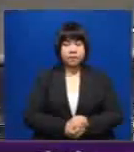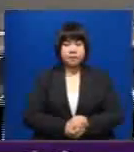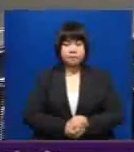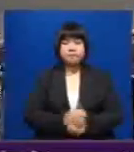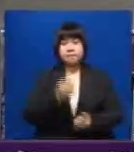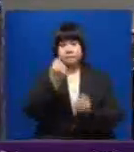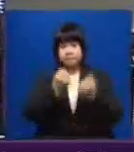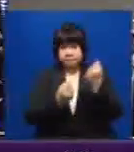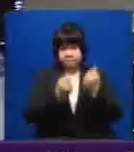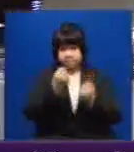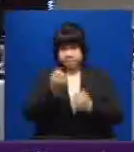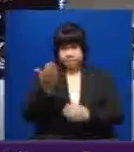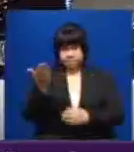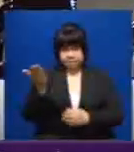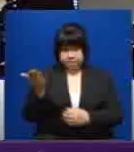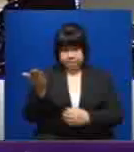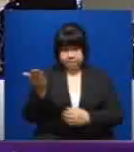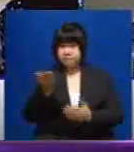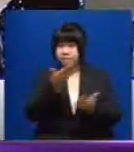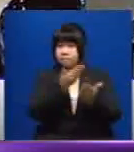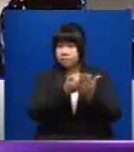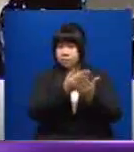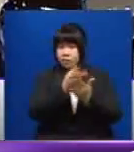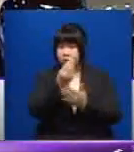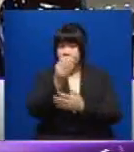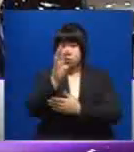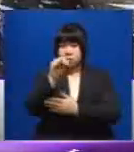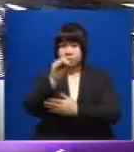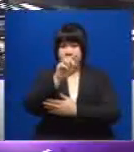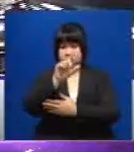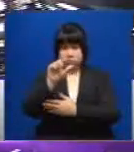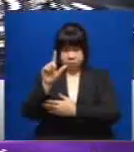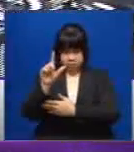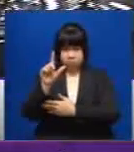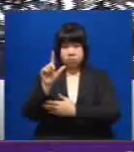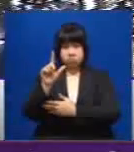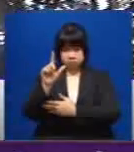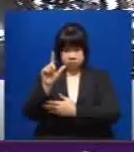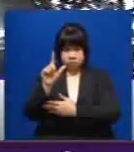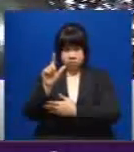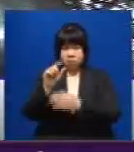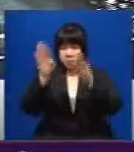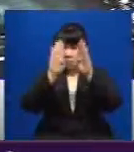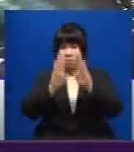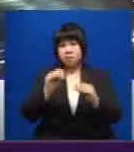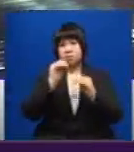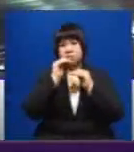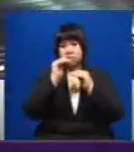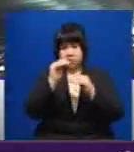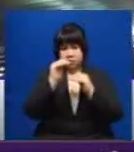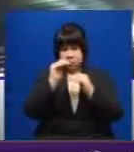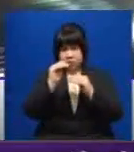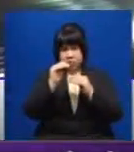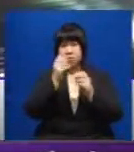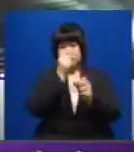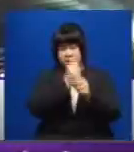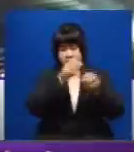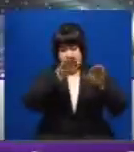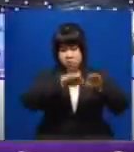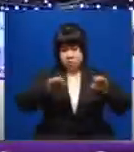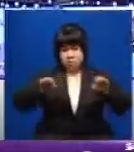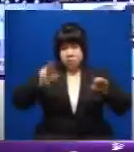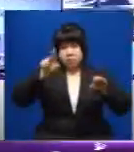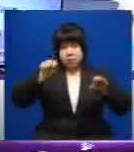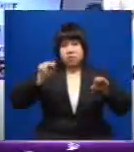รถยนต์โรลส์รอยคันนี้มีราคาสูงถึง40ล้านบาทเป็นรุ่นลิมิเต็ดอีดิชั่นที่ผลิตขึ้นเพียง35คันทั่วโล